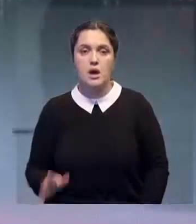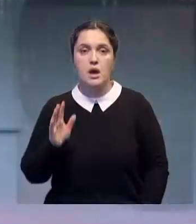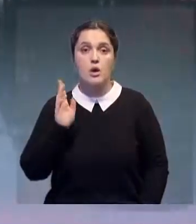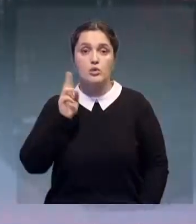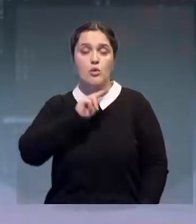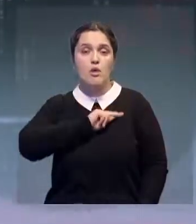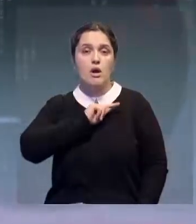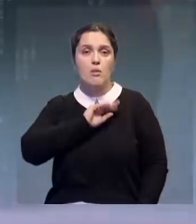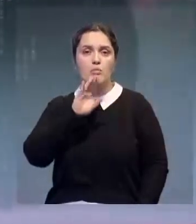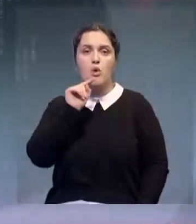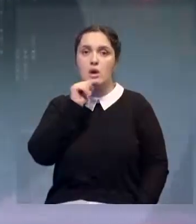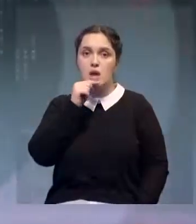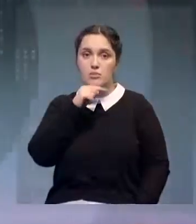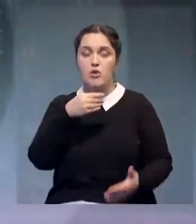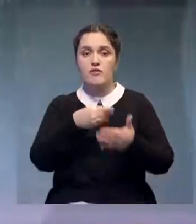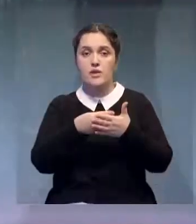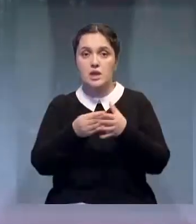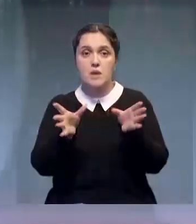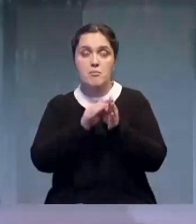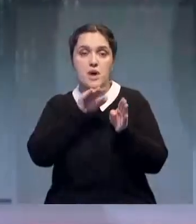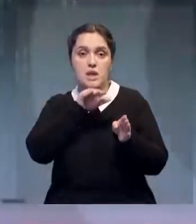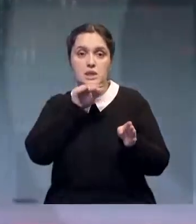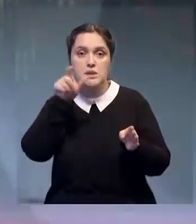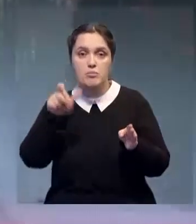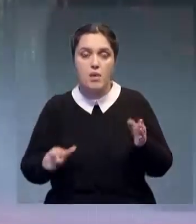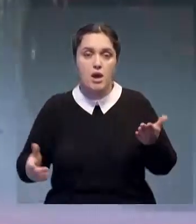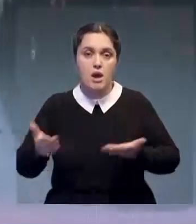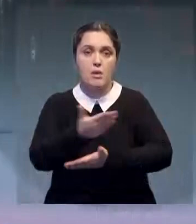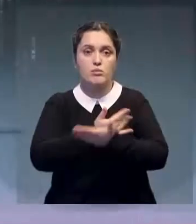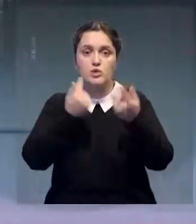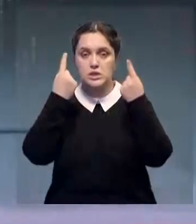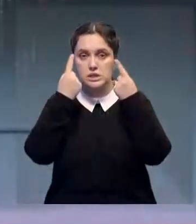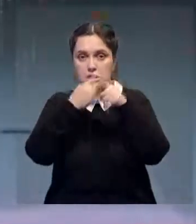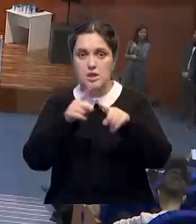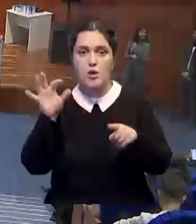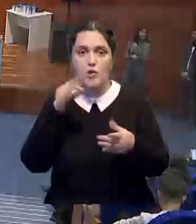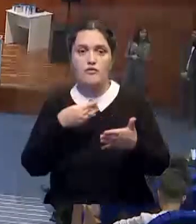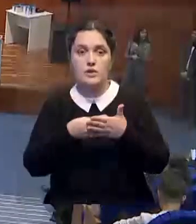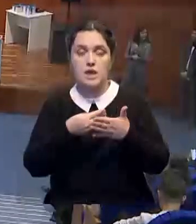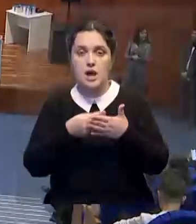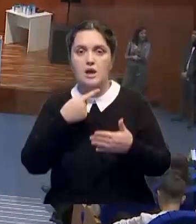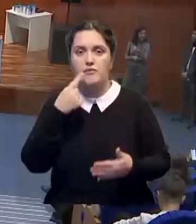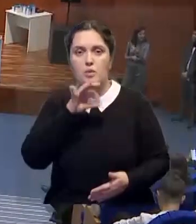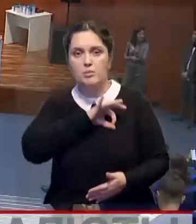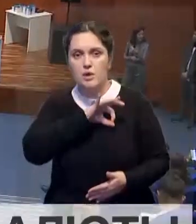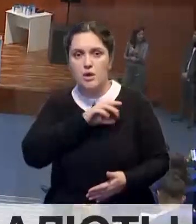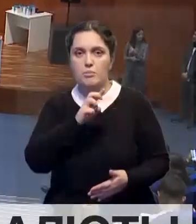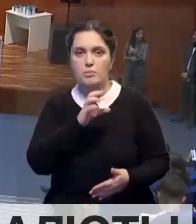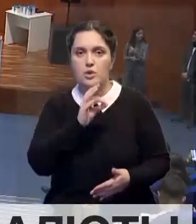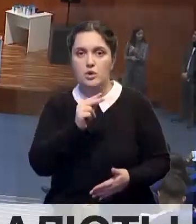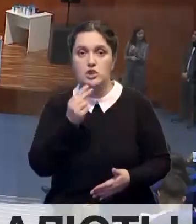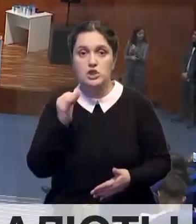Будущие экономисты и финансисты вместе с экспертами обсудили сегодня современные технологии на рынке финансов. Говорили о